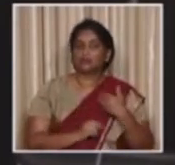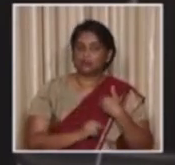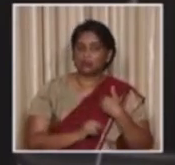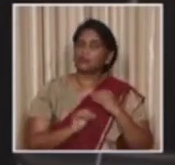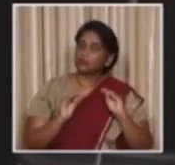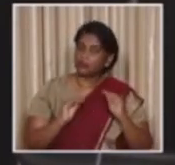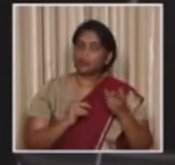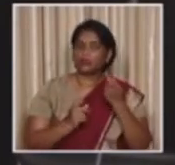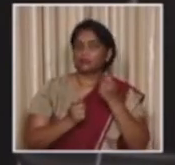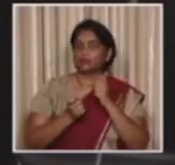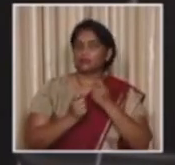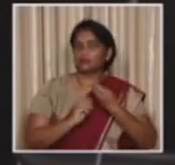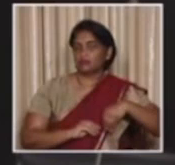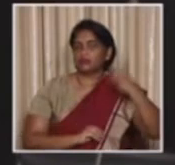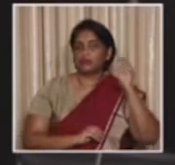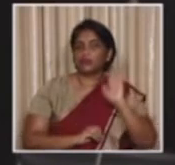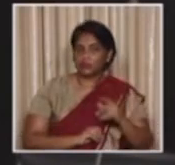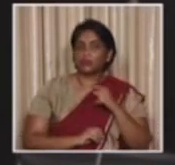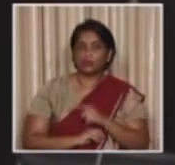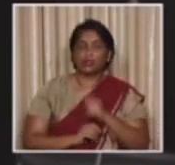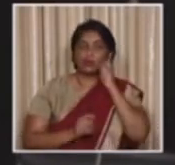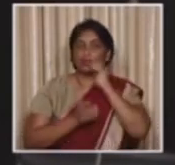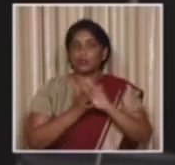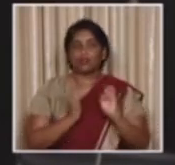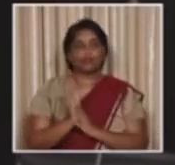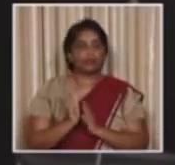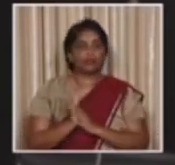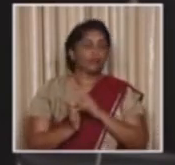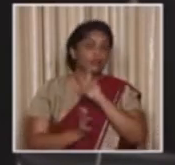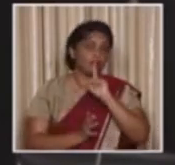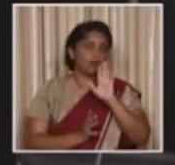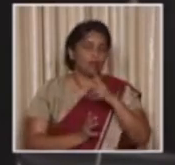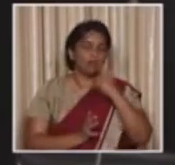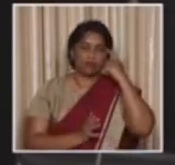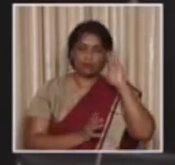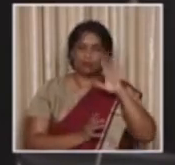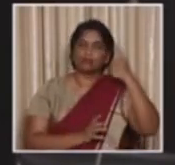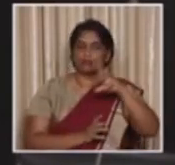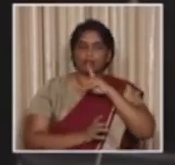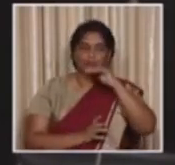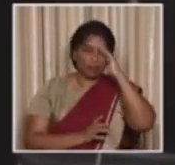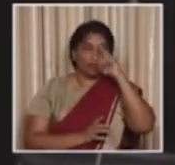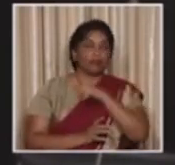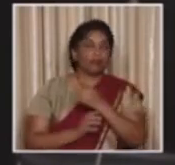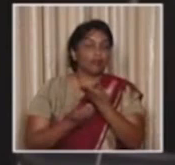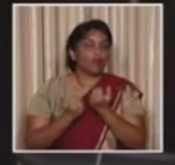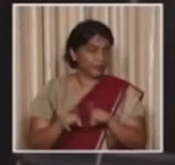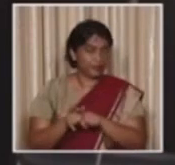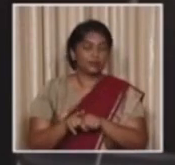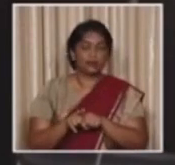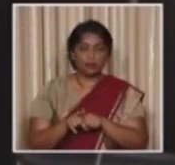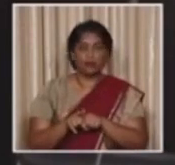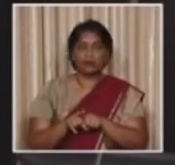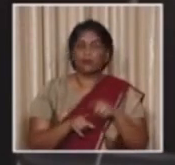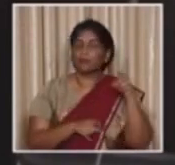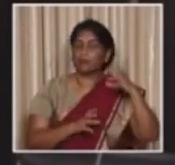යම් අගය වෙනස් කිරීමක් කළ දෙන්න කියලා නමුත් මහජන උපකිතා කොමිසම තමයි තීරණය කළ යුත්තේ නියෝජ කතානායකතුමනි ඔවුන් ලබා දන්නේ කුමක්ද කියන එක.